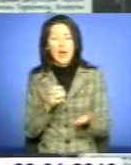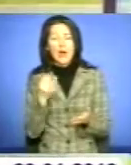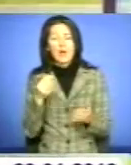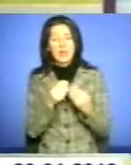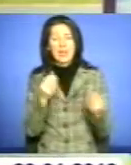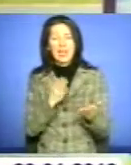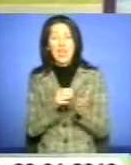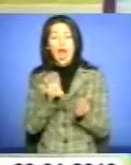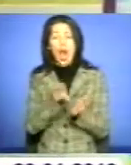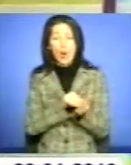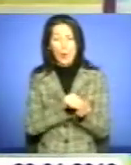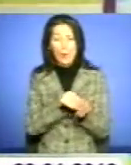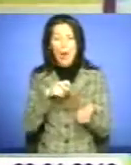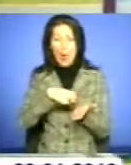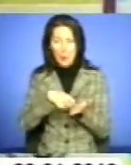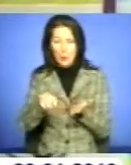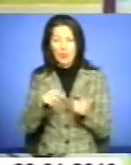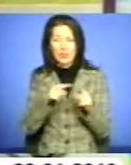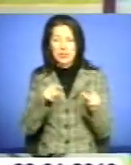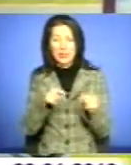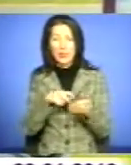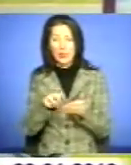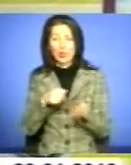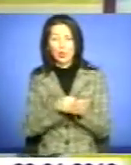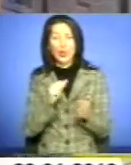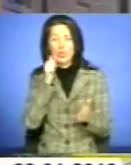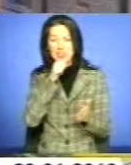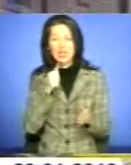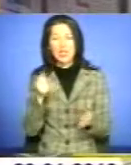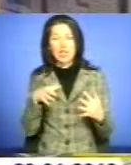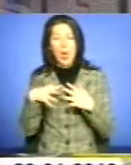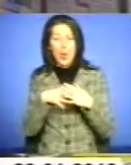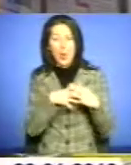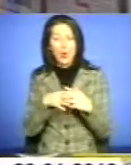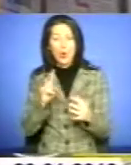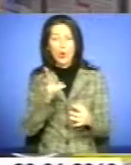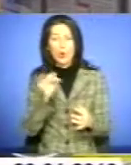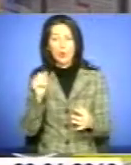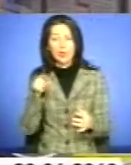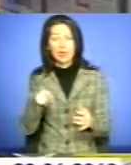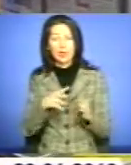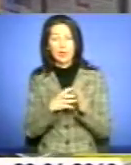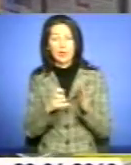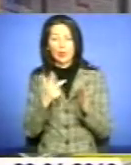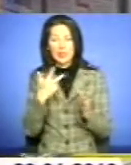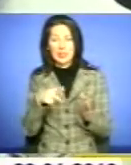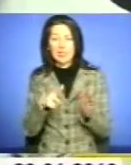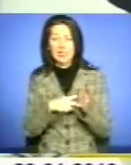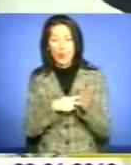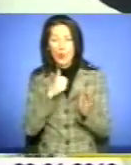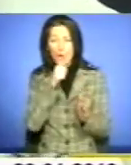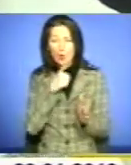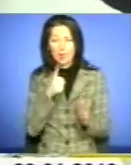поштової листівки, випущеної до річниці бою під Крутами у 1937 році у Тернопільському воєводстві.